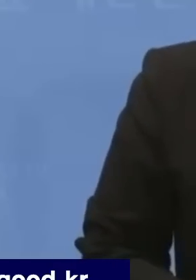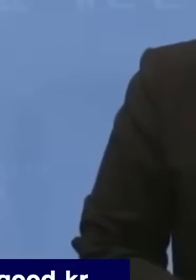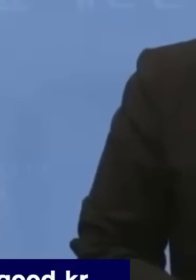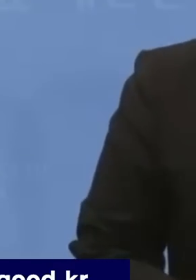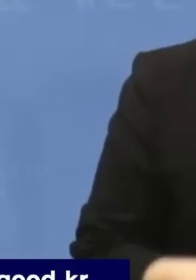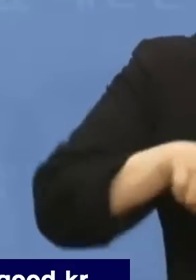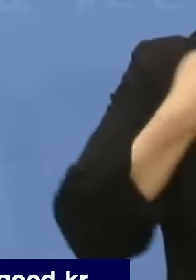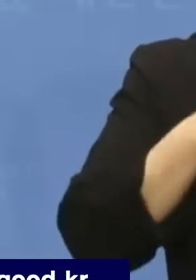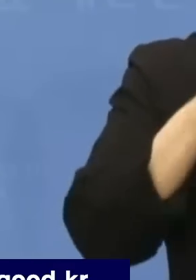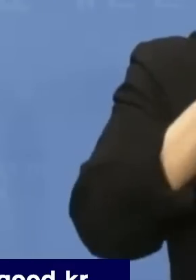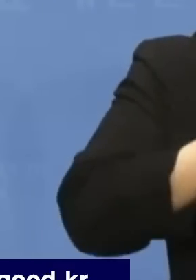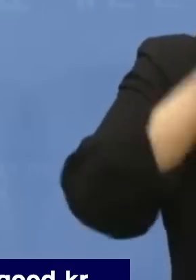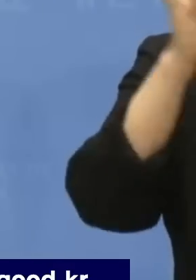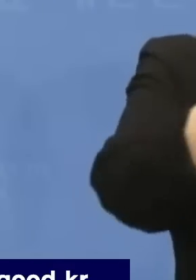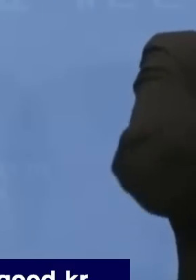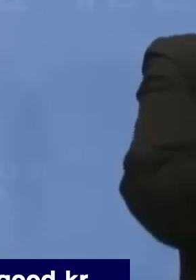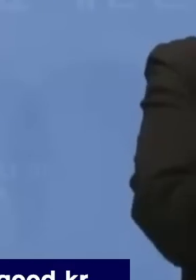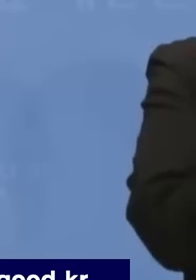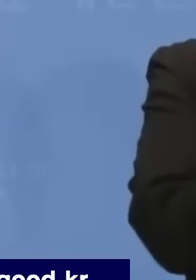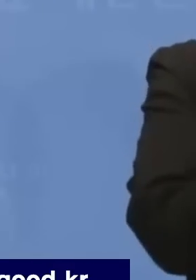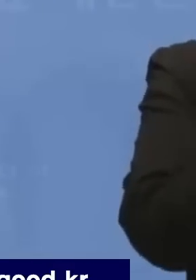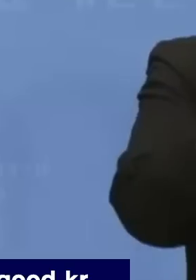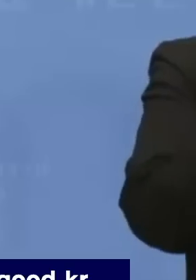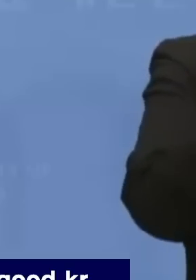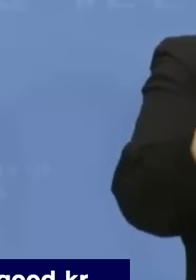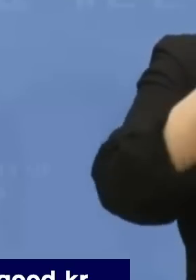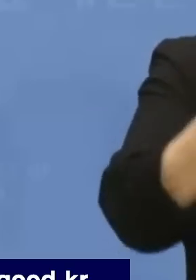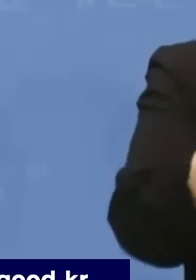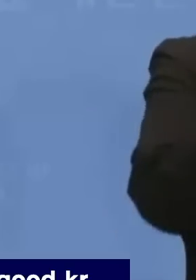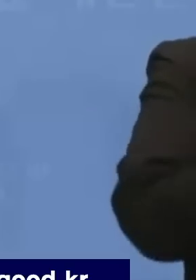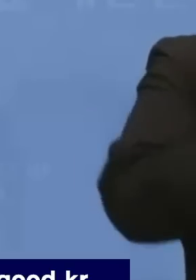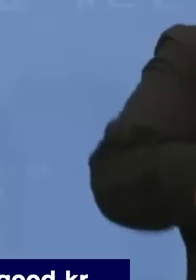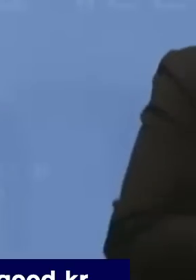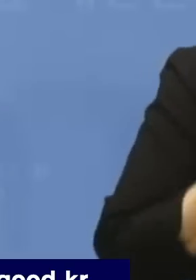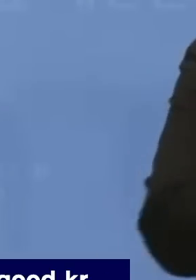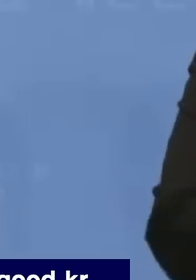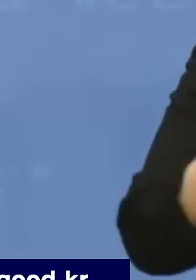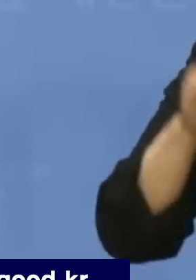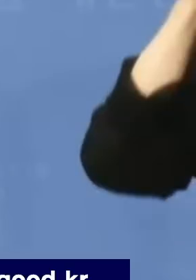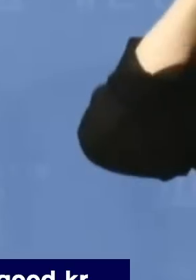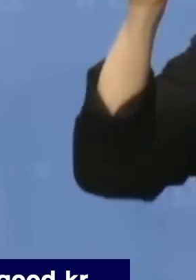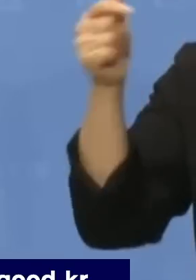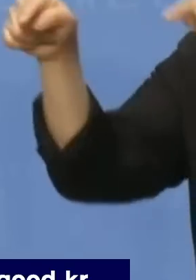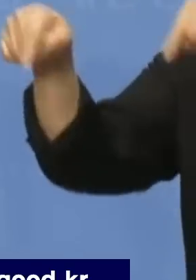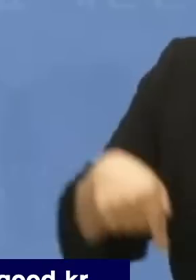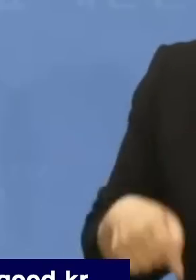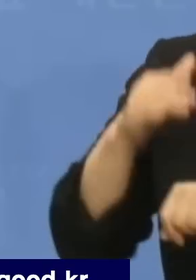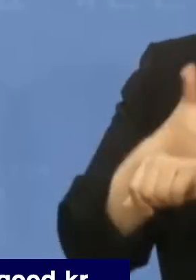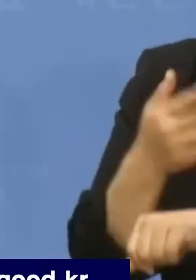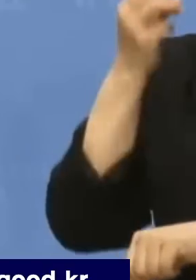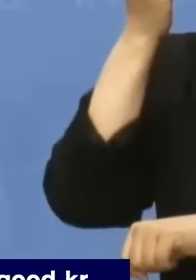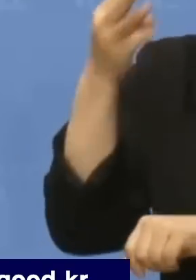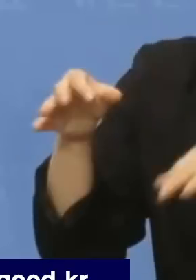자신의 실언을 사과한 김재원 위원은 1년 징계이지만 대통령에게 사과한 태영호 위원은 3개월